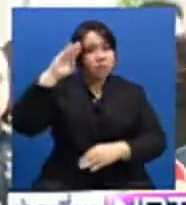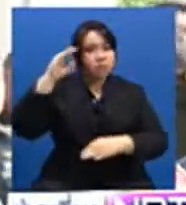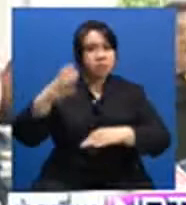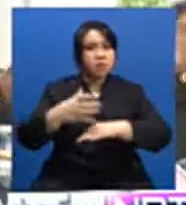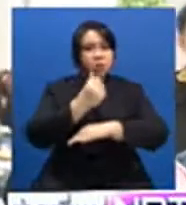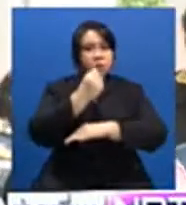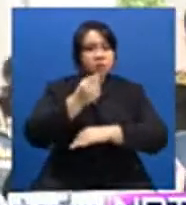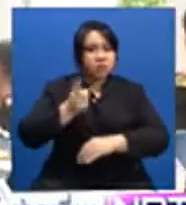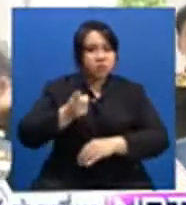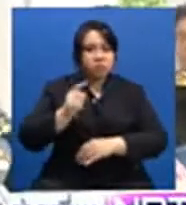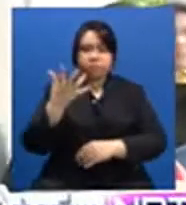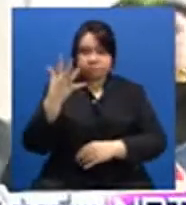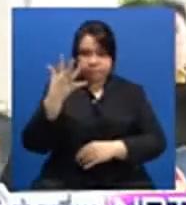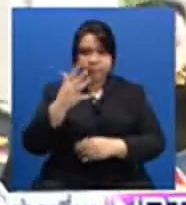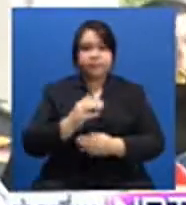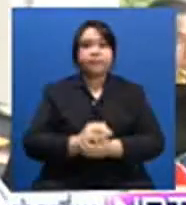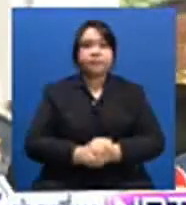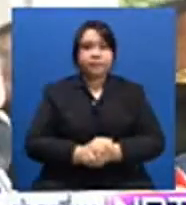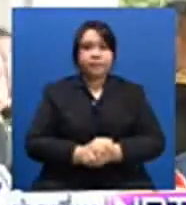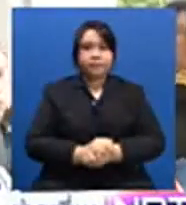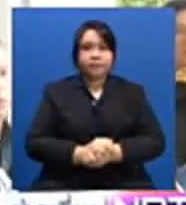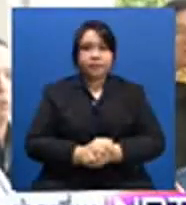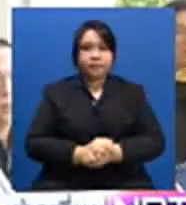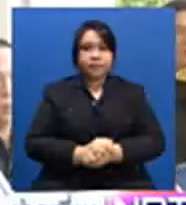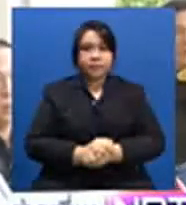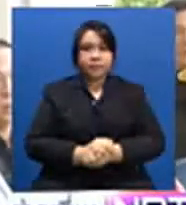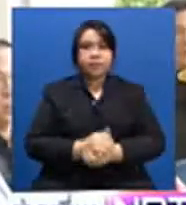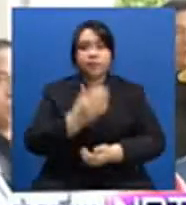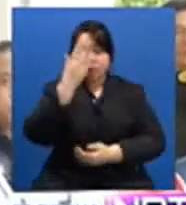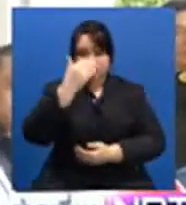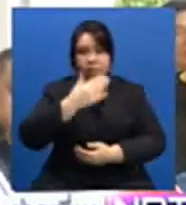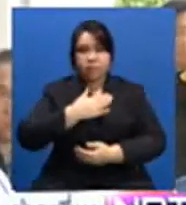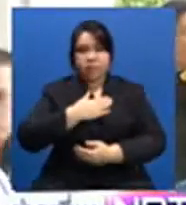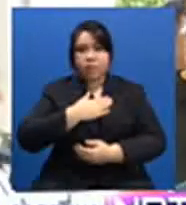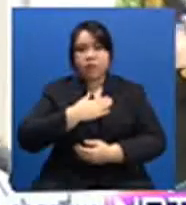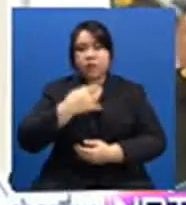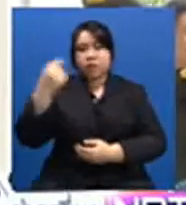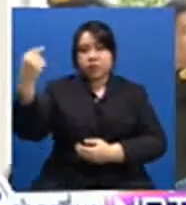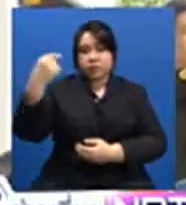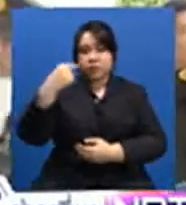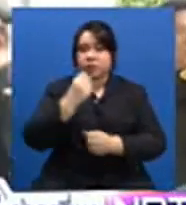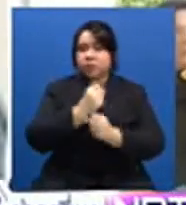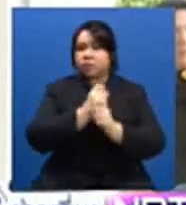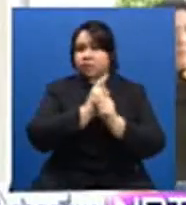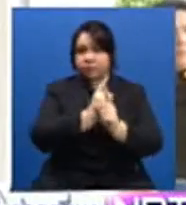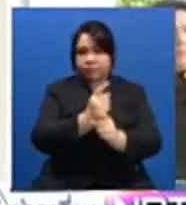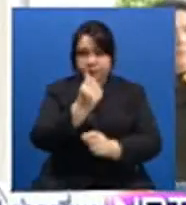างแน่นอนเนื่องจากตนเองเชื่อฟังและปฏิบัติตามคำสั่งผู้บังคับบัญชา